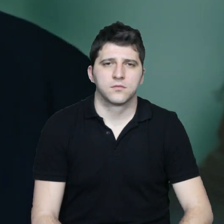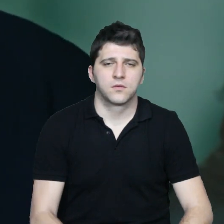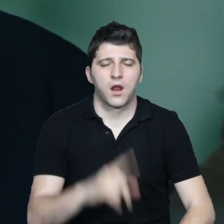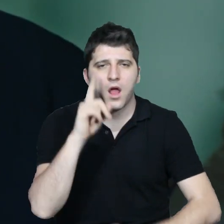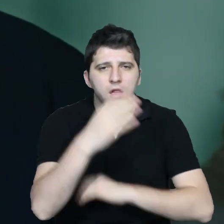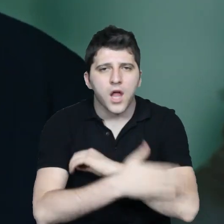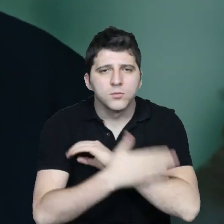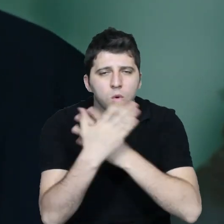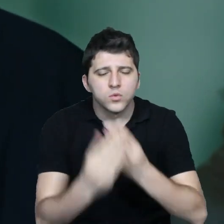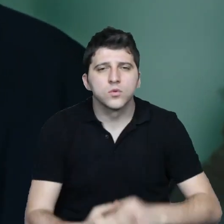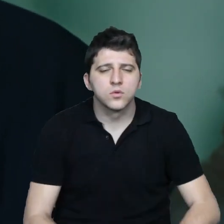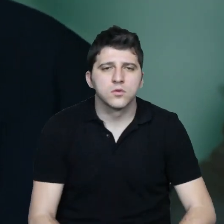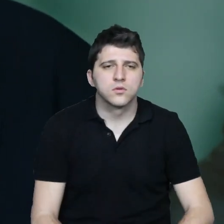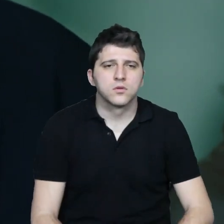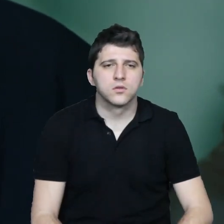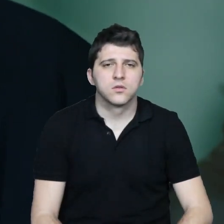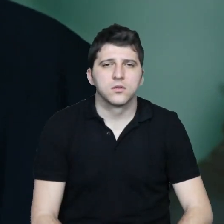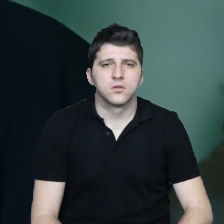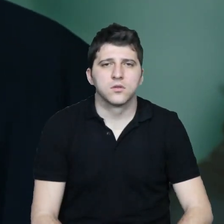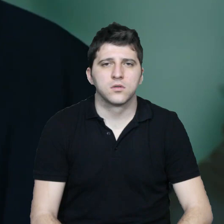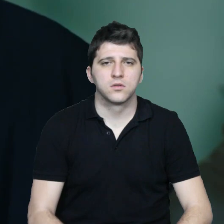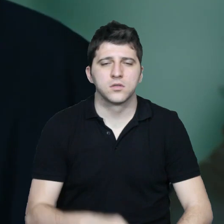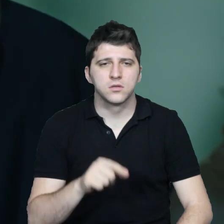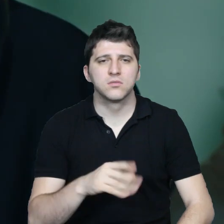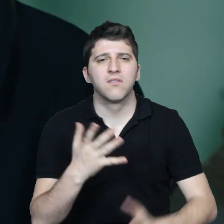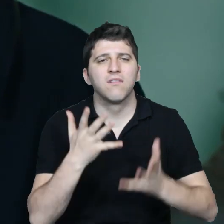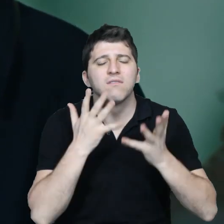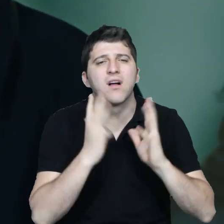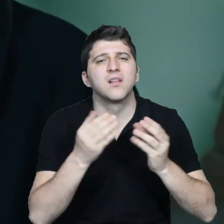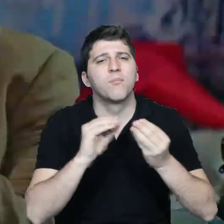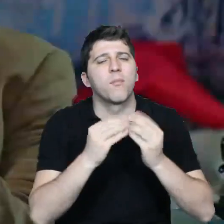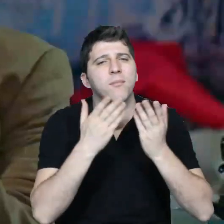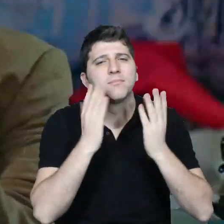Allah yardımcınız olsun. Ya şu sırada imtihan başınızdan eksik olmuyor.